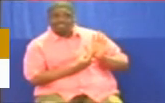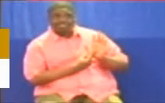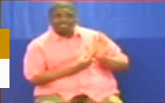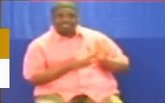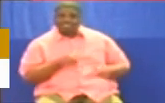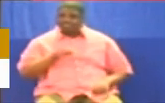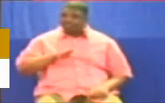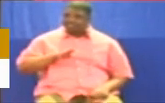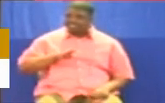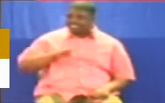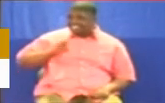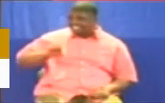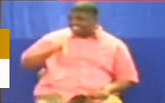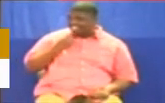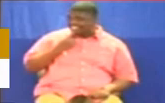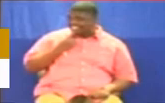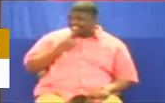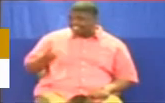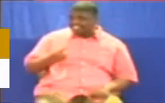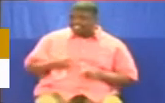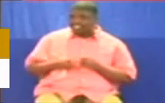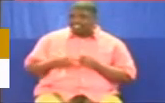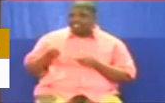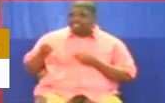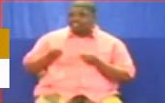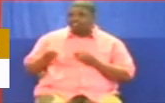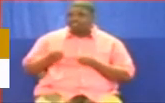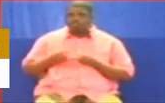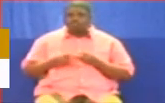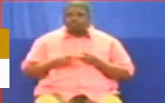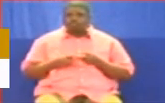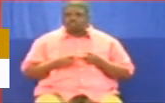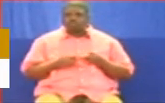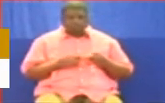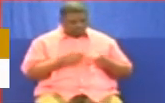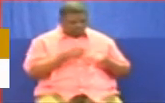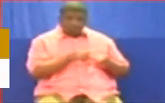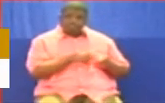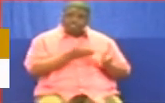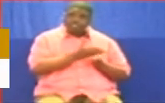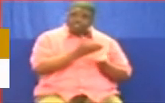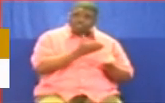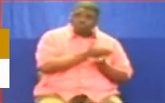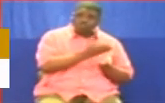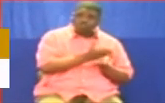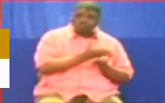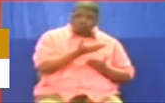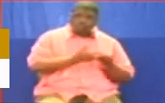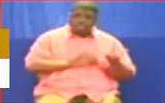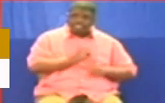BV inasema regulating, administering the issuance of